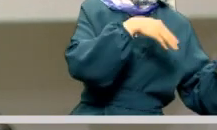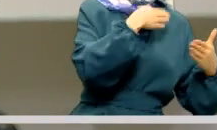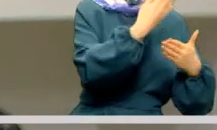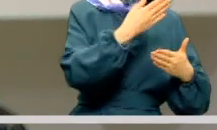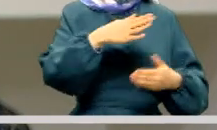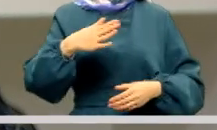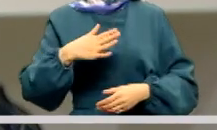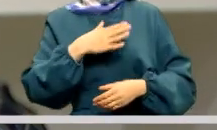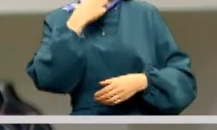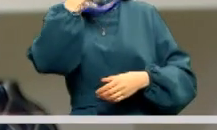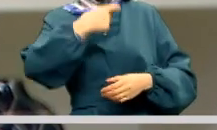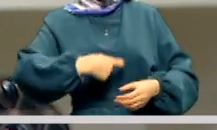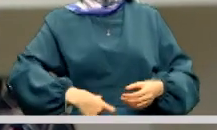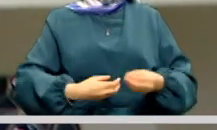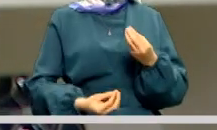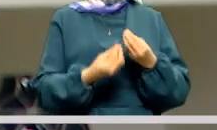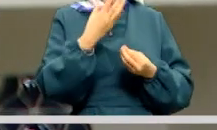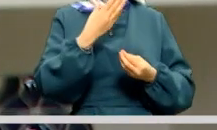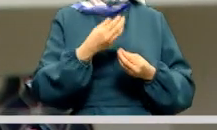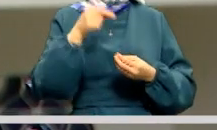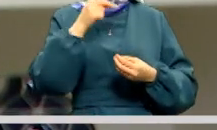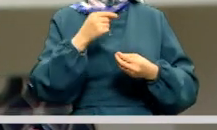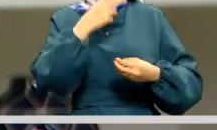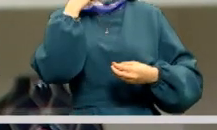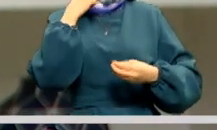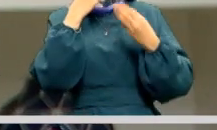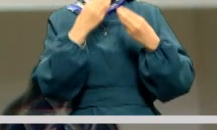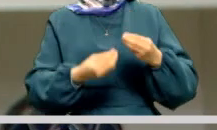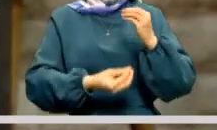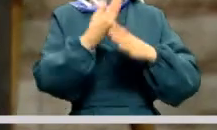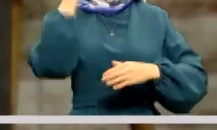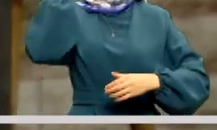ve ahlak doğrultusunda yaratılmasını da unutmamamız gerekiyor lakadu